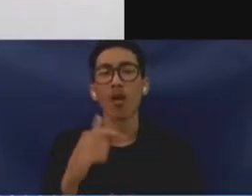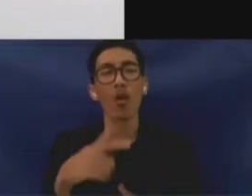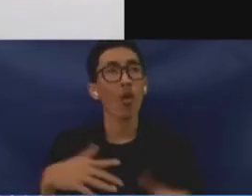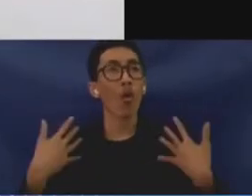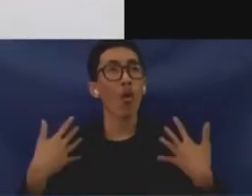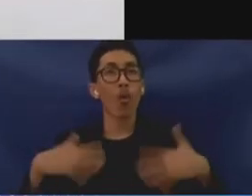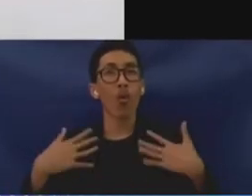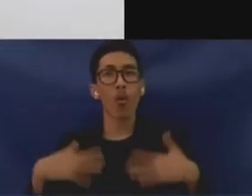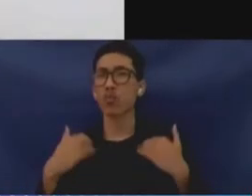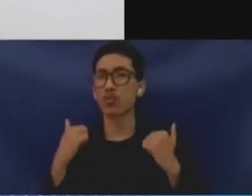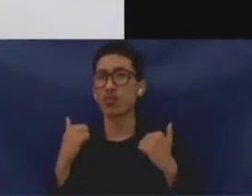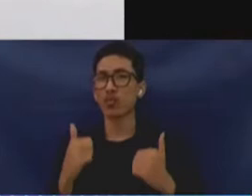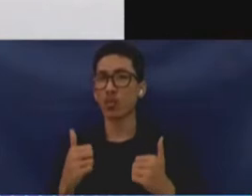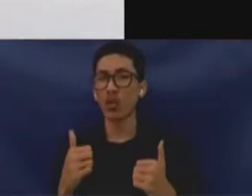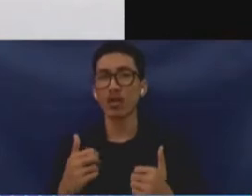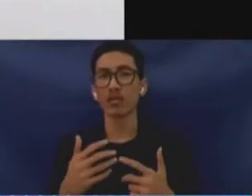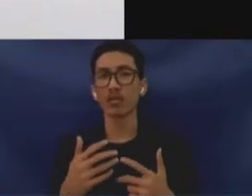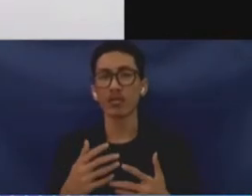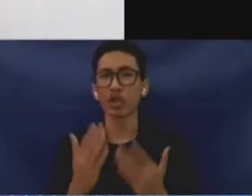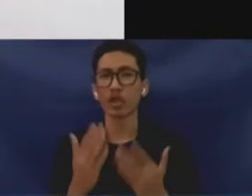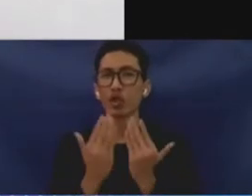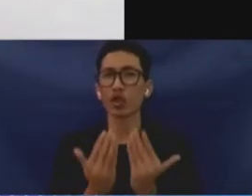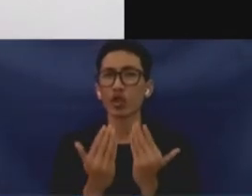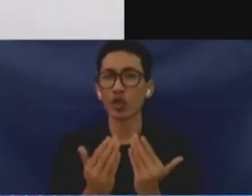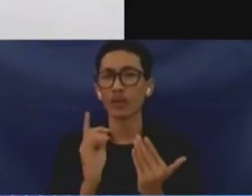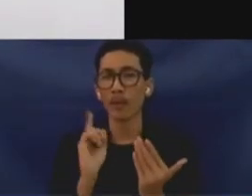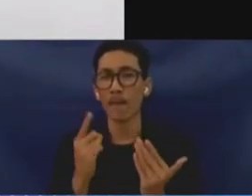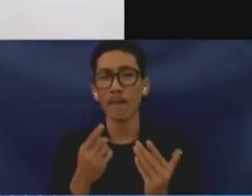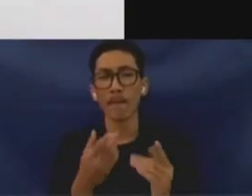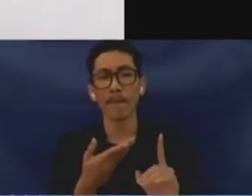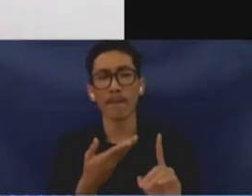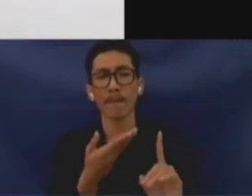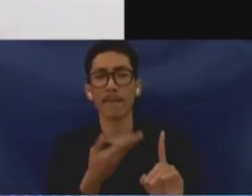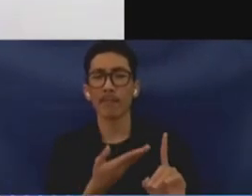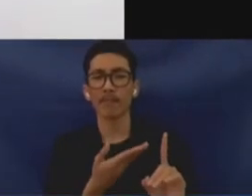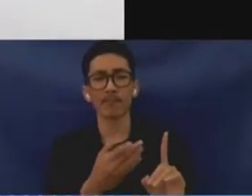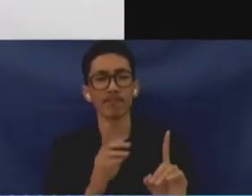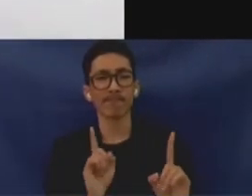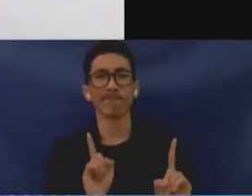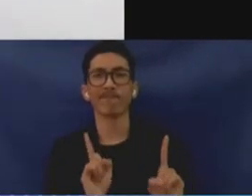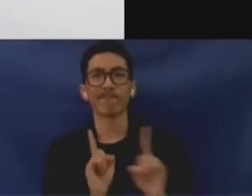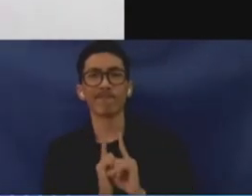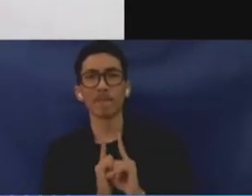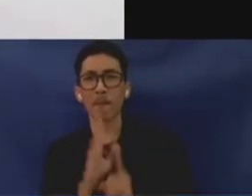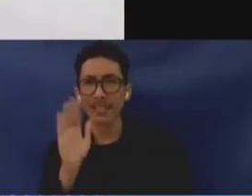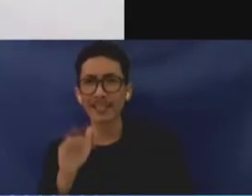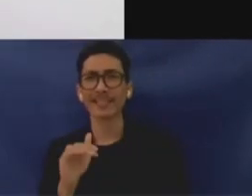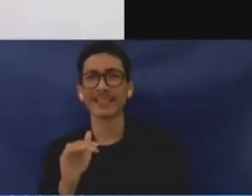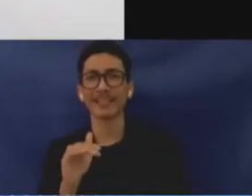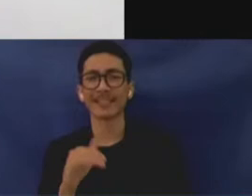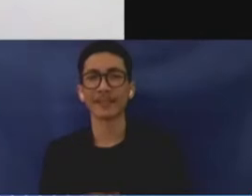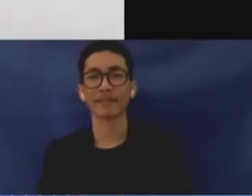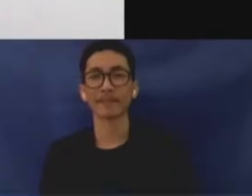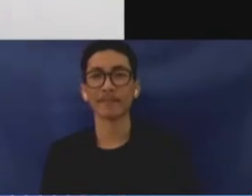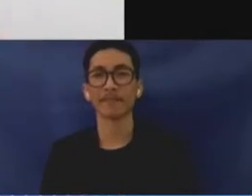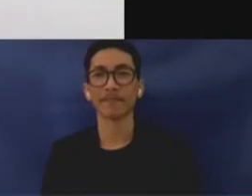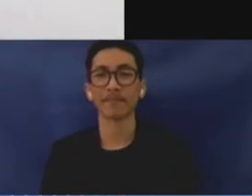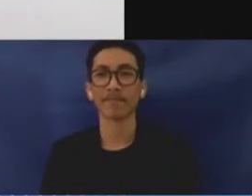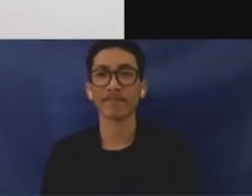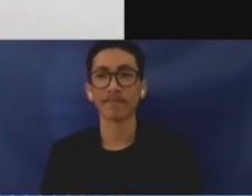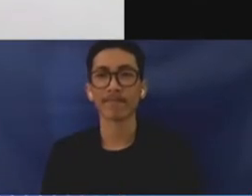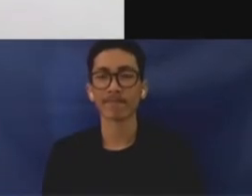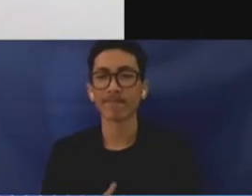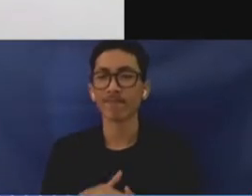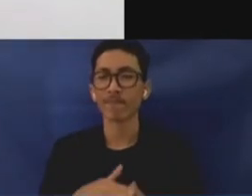sangat bersyukur karena dia sudah ada bersama saya gitu. Terus pelan-pelan kan kemudian karena dia prematur,